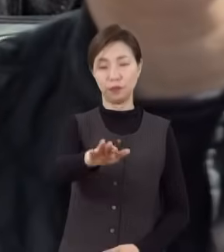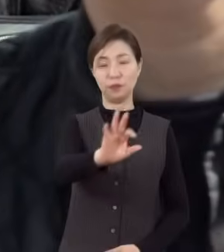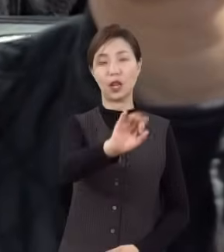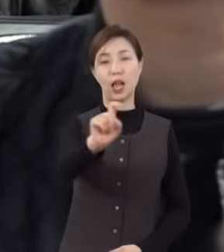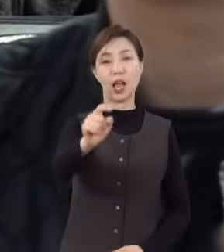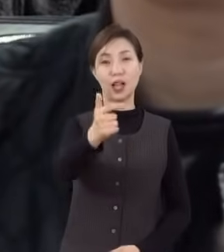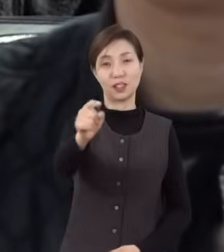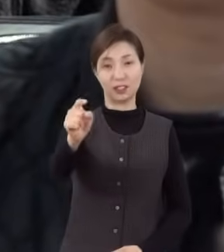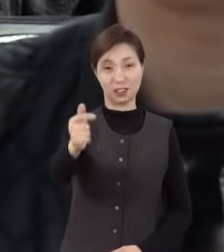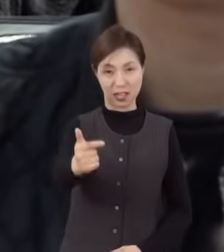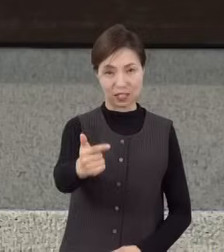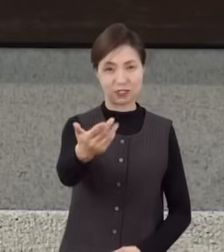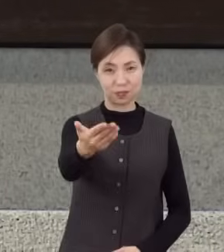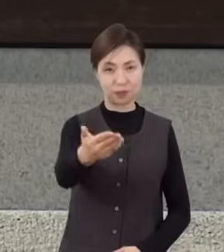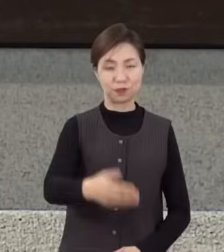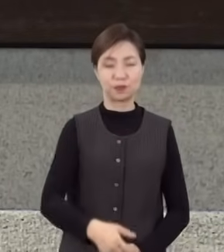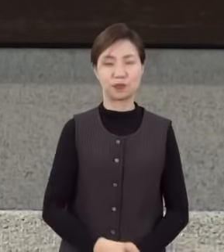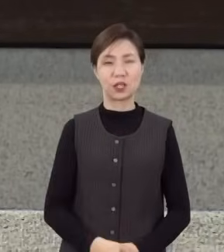어떤 사람이